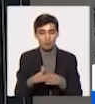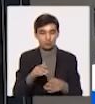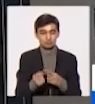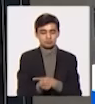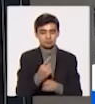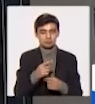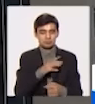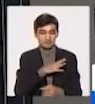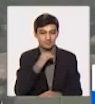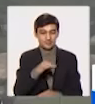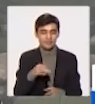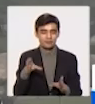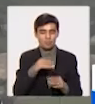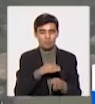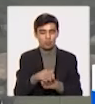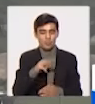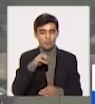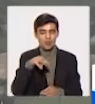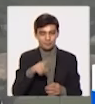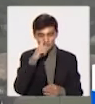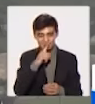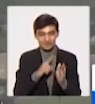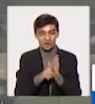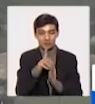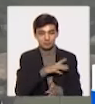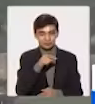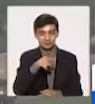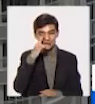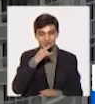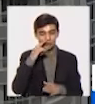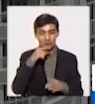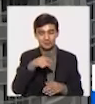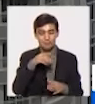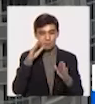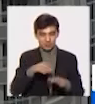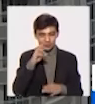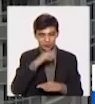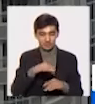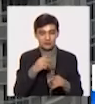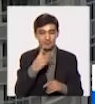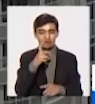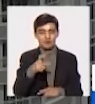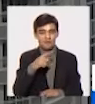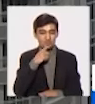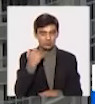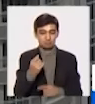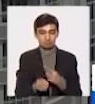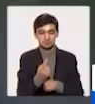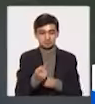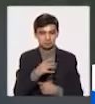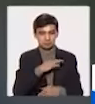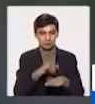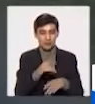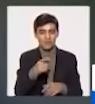анықталған мәлімдеді. Айта кету керек, наурыз айының басында бұл елде екі ресейлік азаматтың коронавирус жұқтырғаны, олардың елдегі